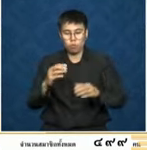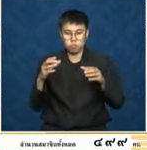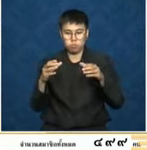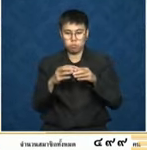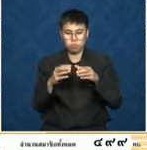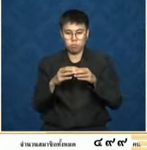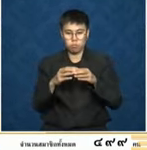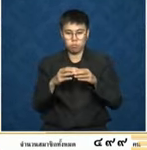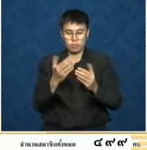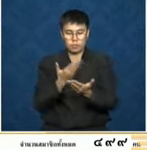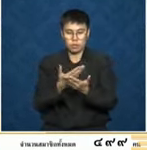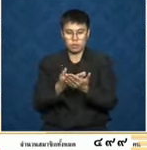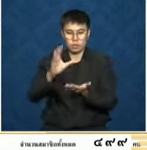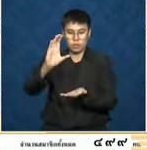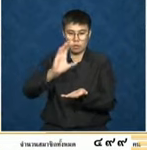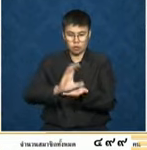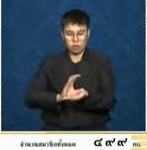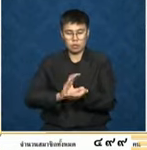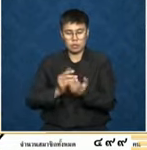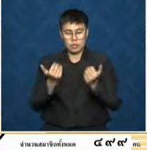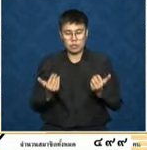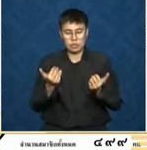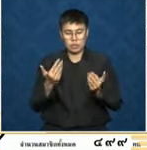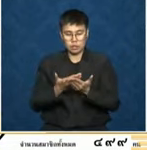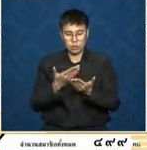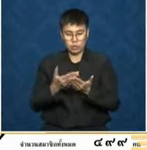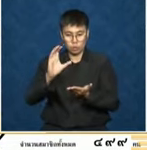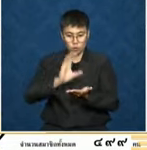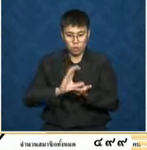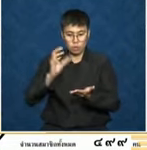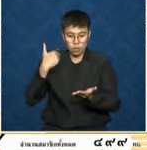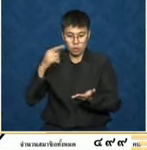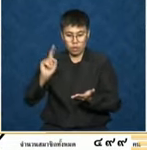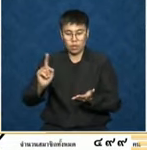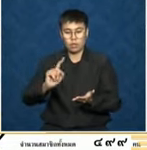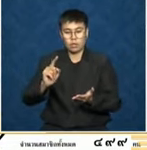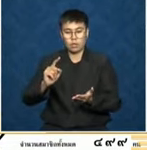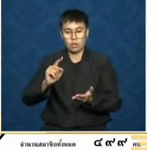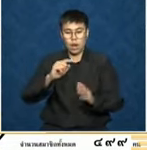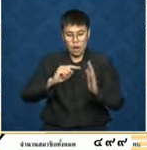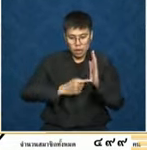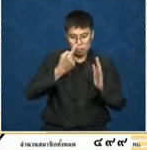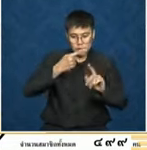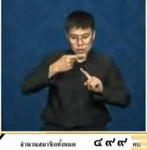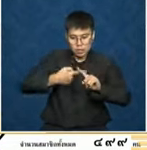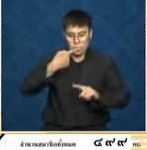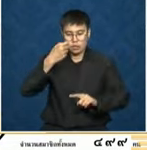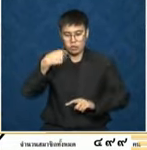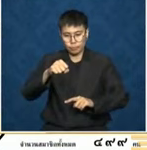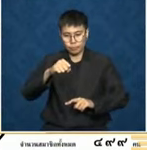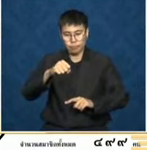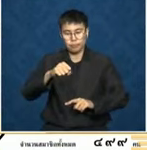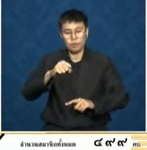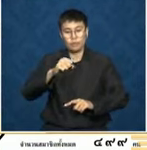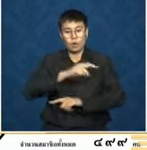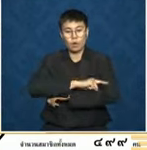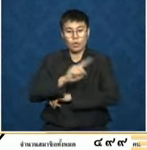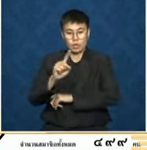อยู่ในณปัจจุบันนี้นะครับว่างบประมาณเนี่ยก็คือก็จะใช้ตั้งแต่วันหนึ่งตุลาของปีสมมติว่า